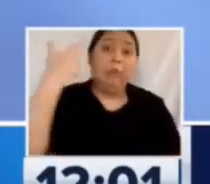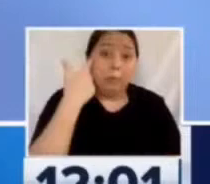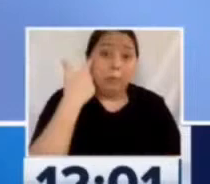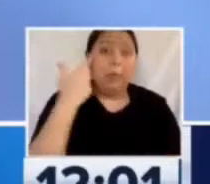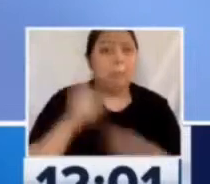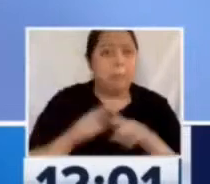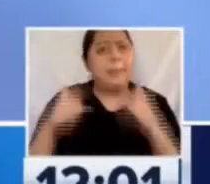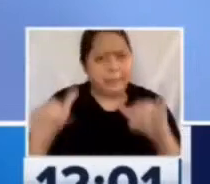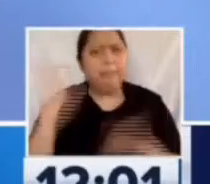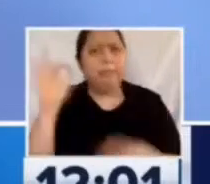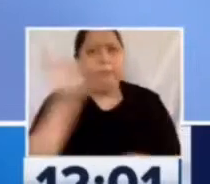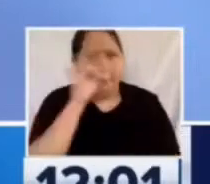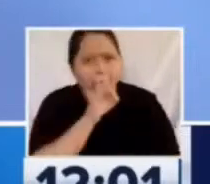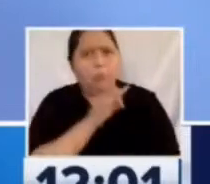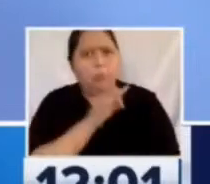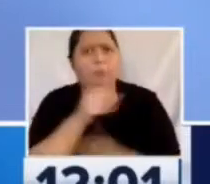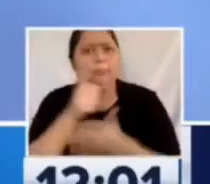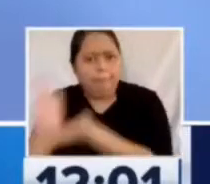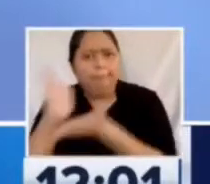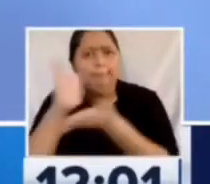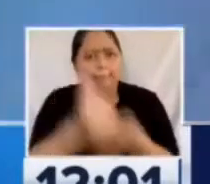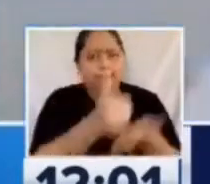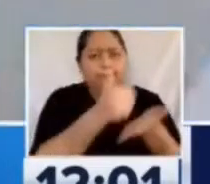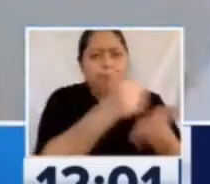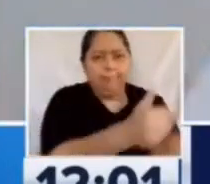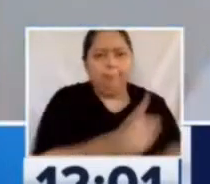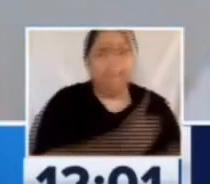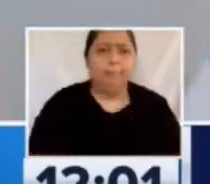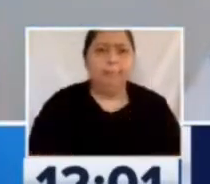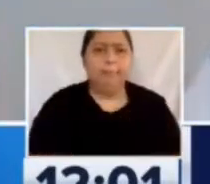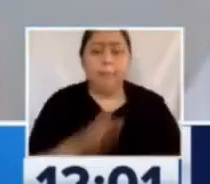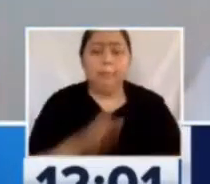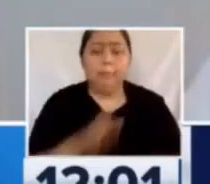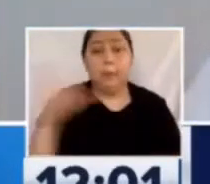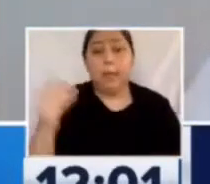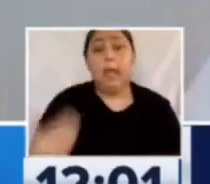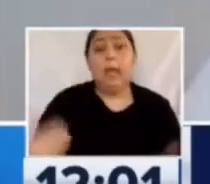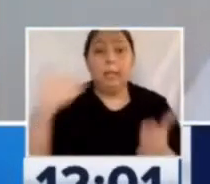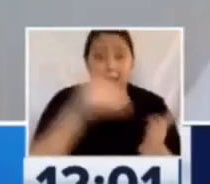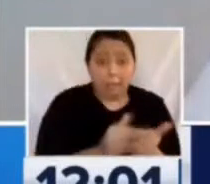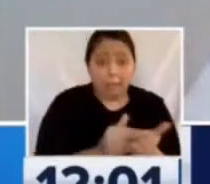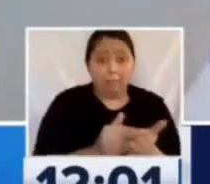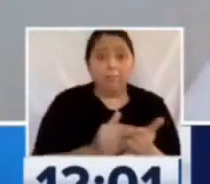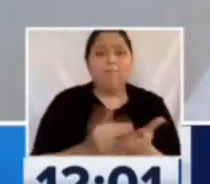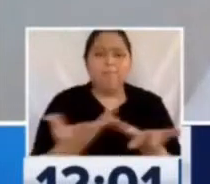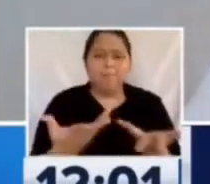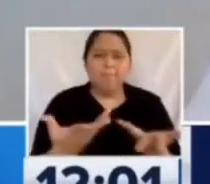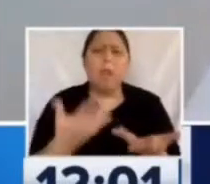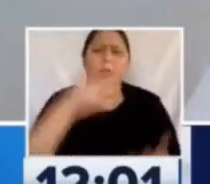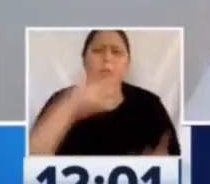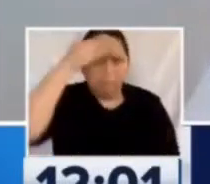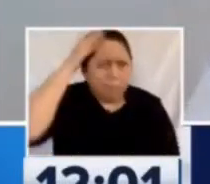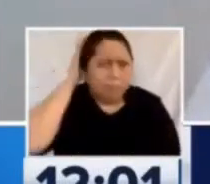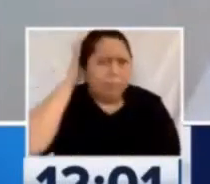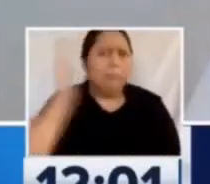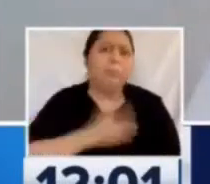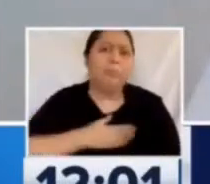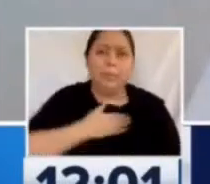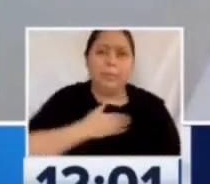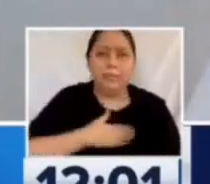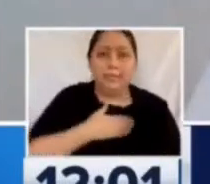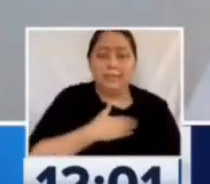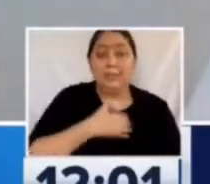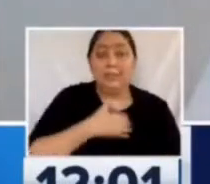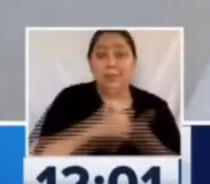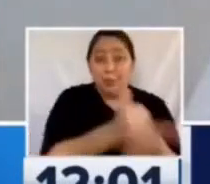nag-submit nga po ng form pero i-deny ang kanilang So sana po tugunan natin yung mga kababayan natin na no